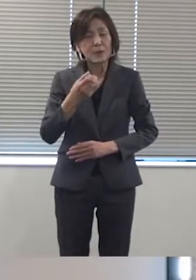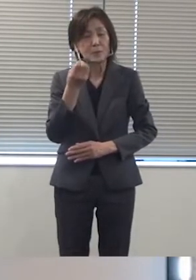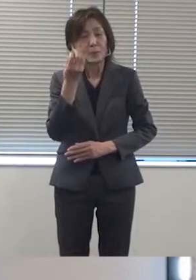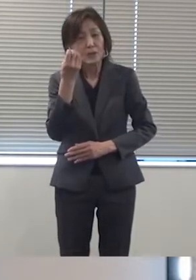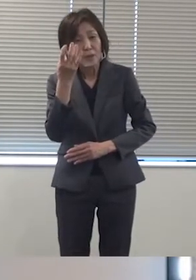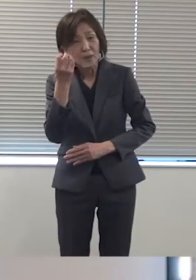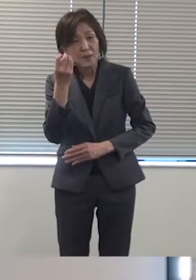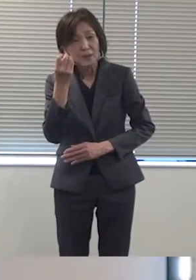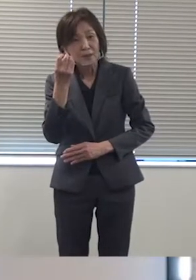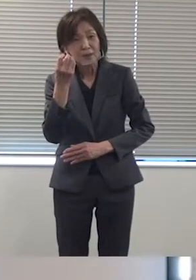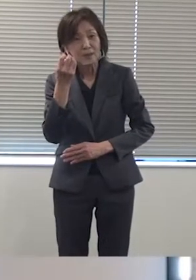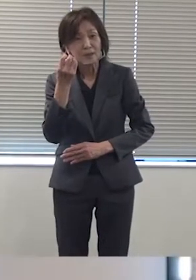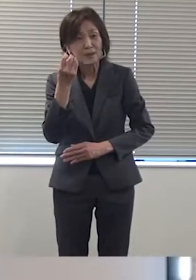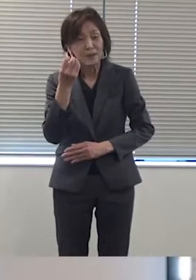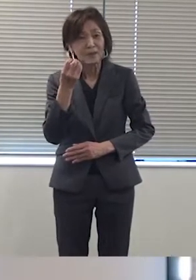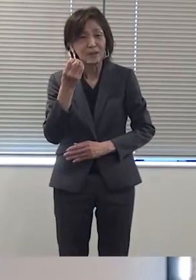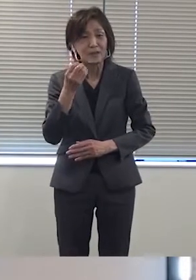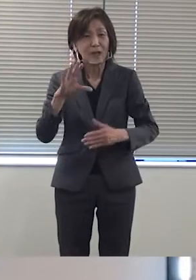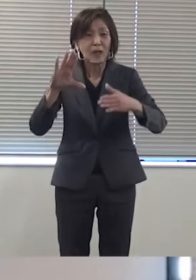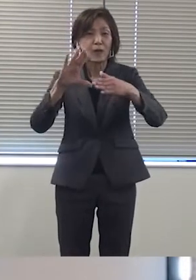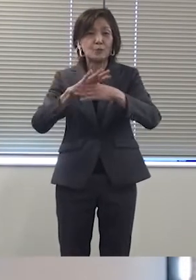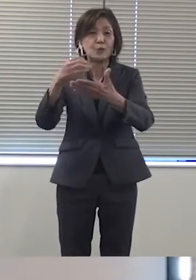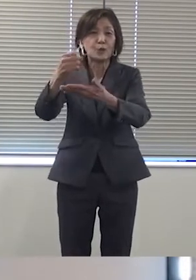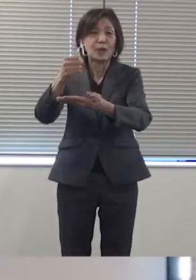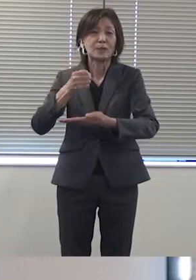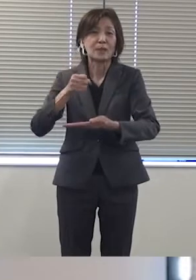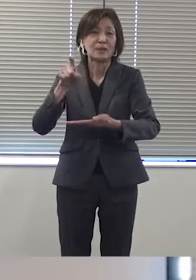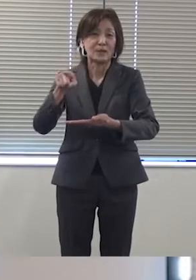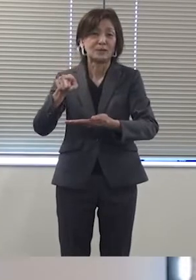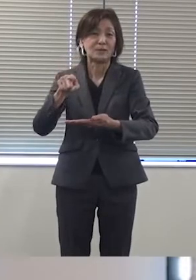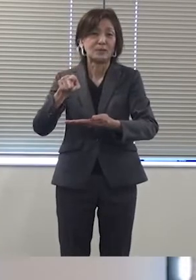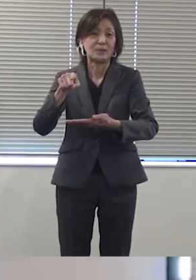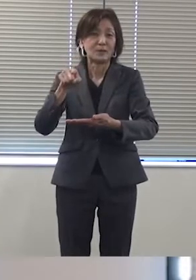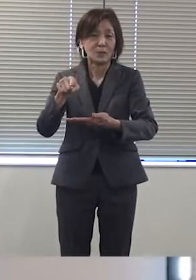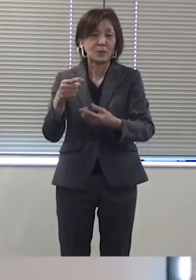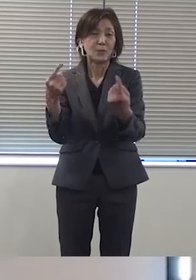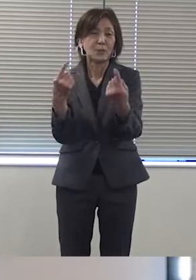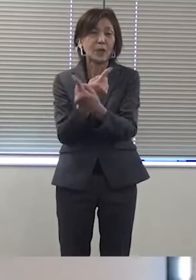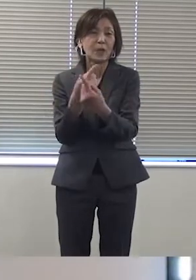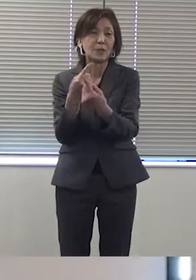の、改修に入りたいと思っております。